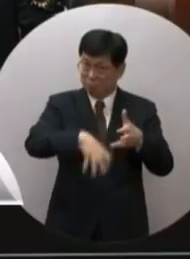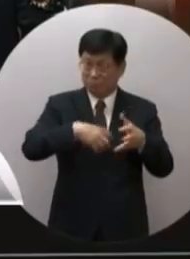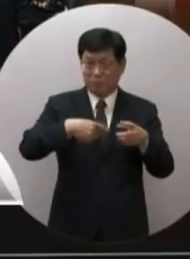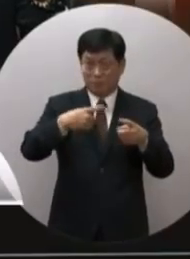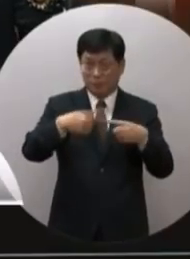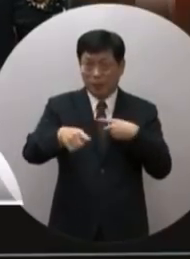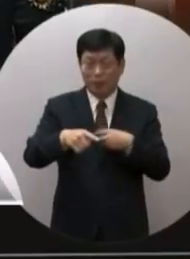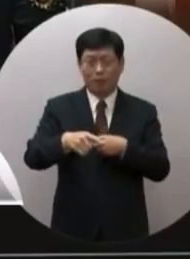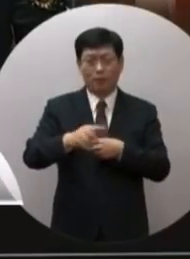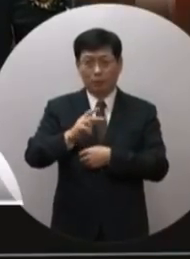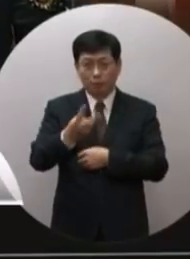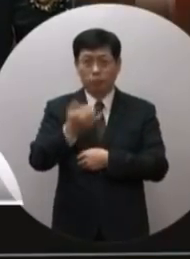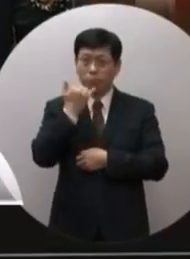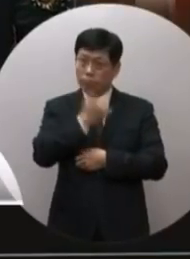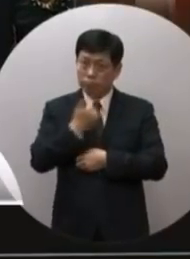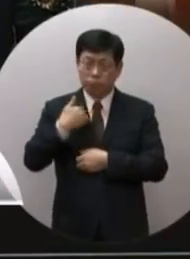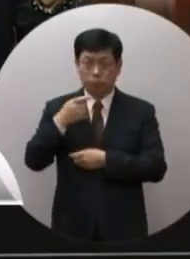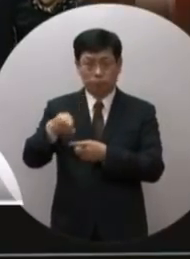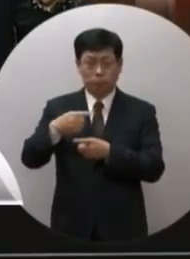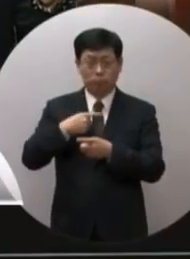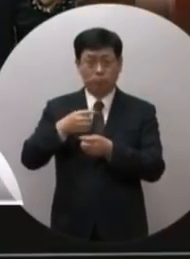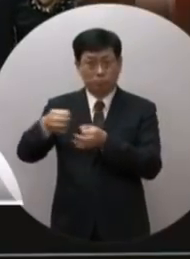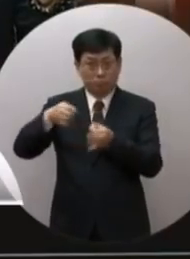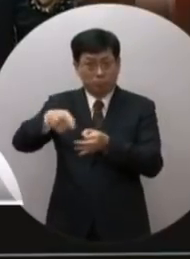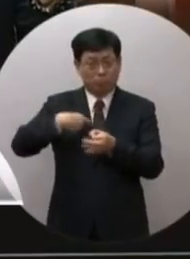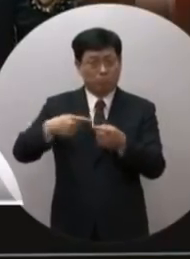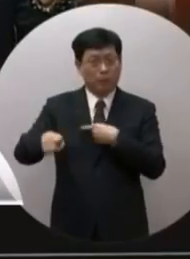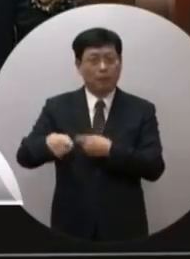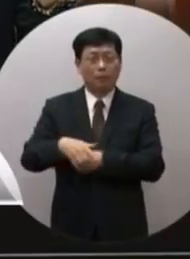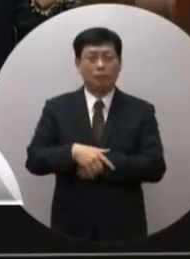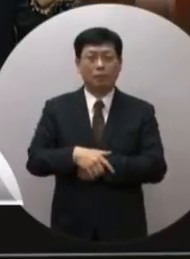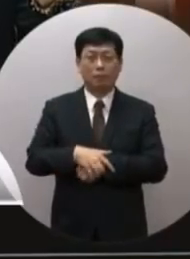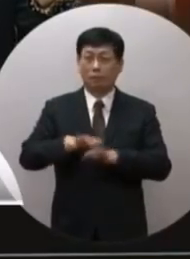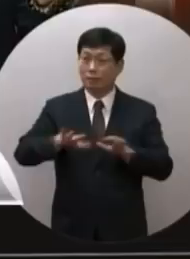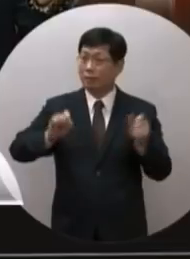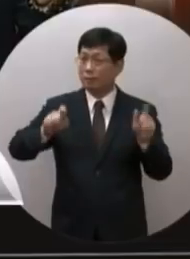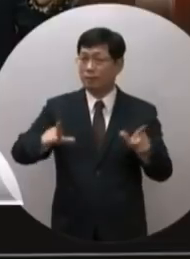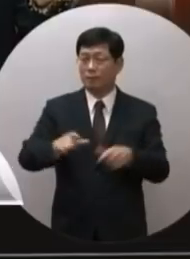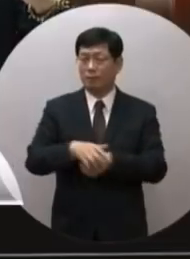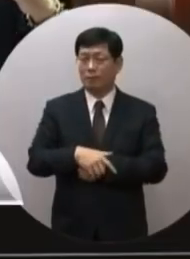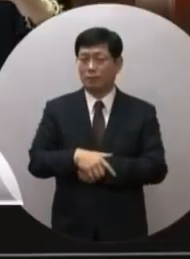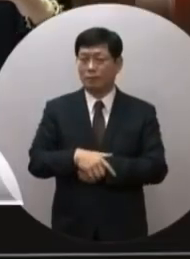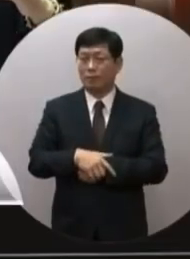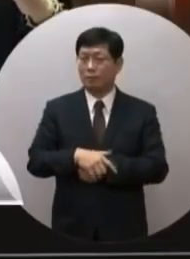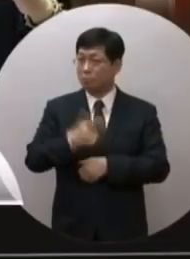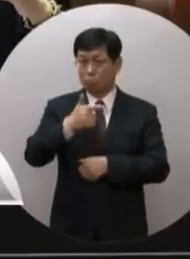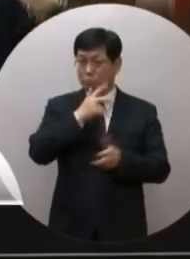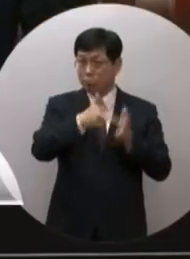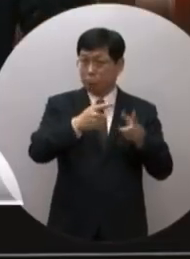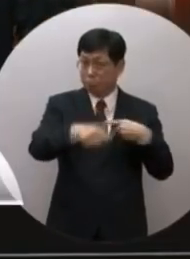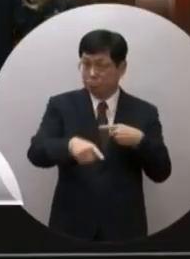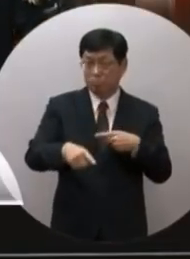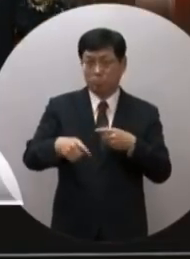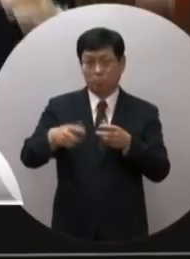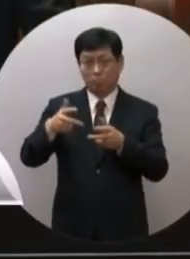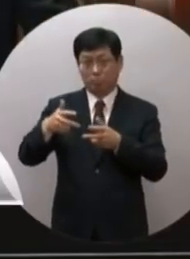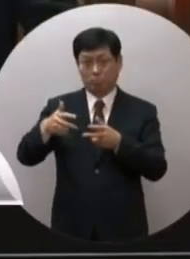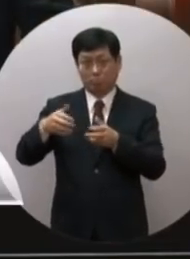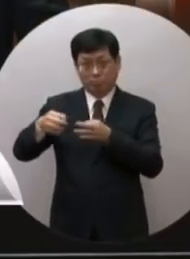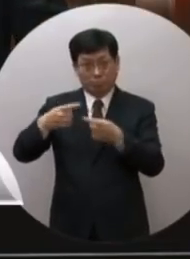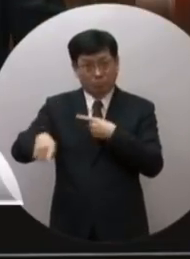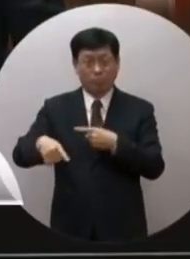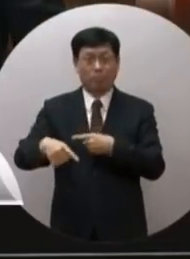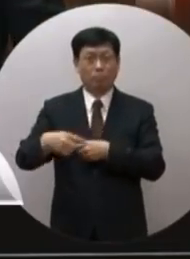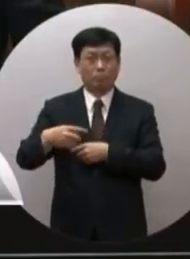面，亦或是可能是供给面断面，现在不只是需求断裂，供给也断